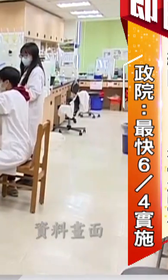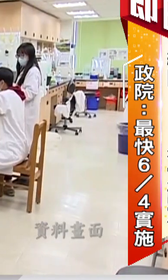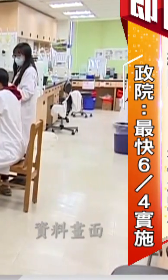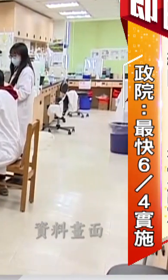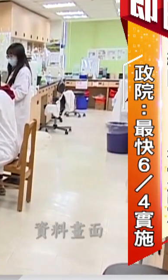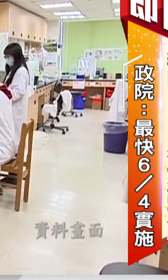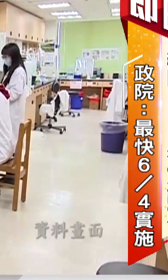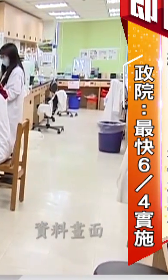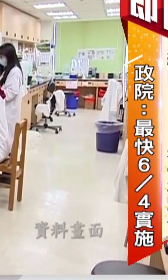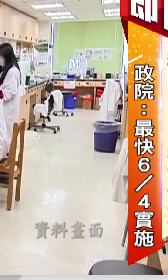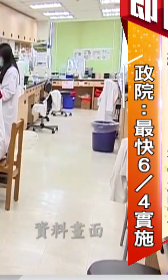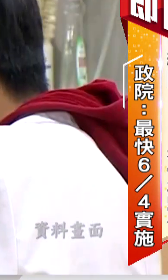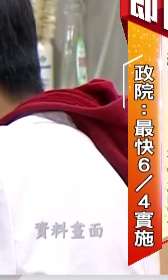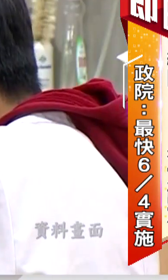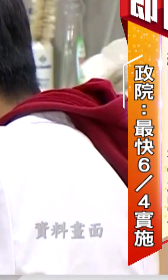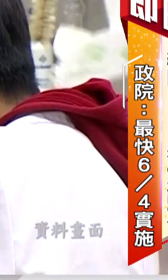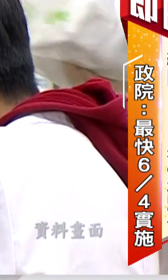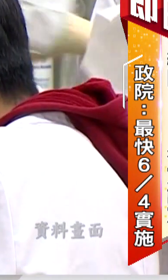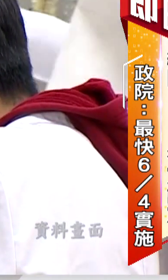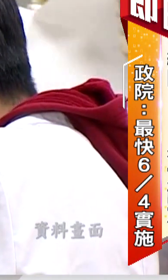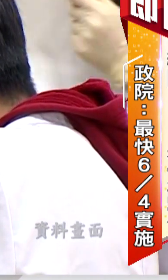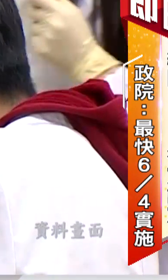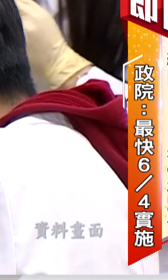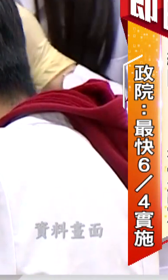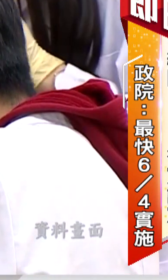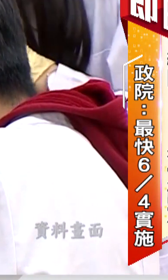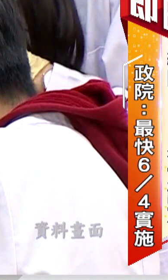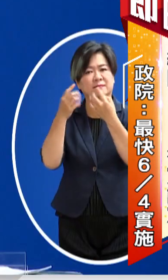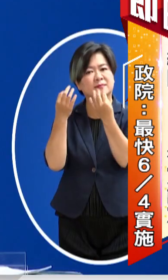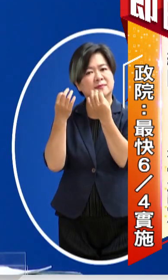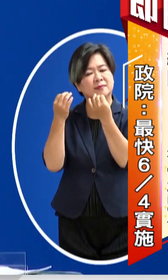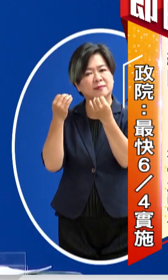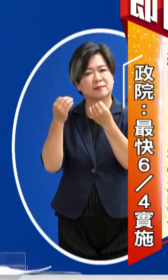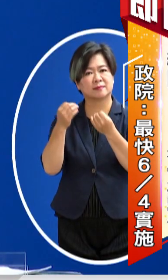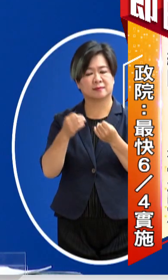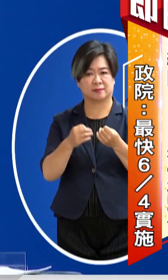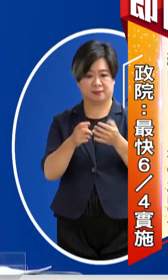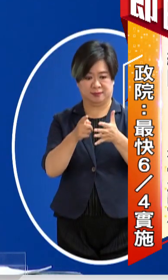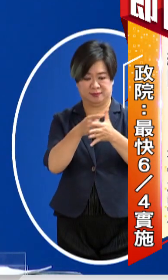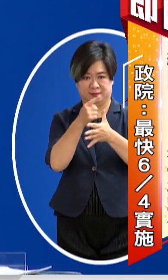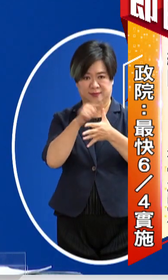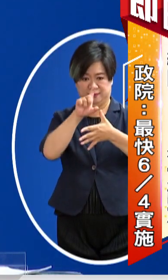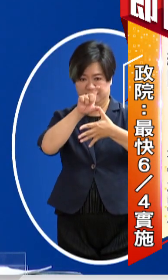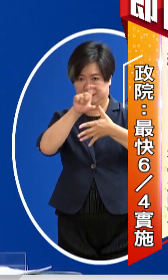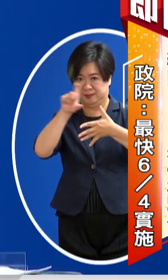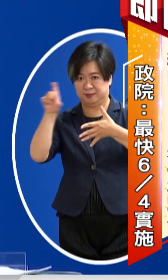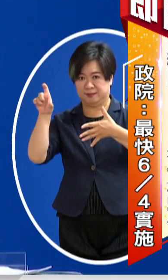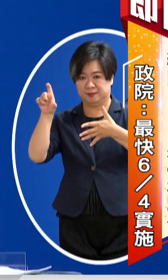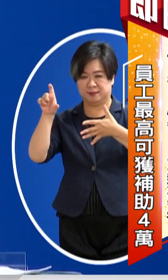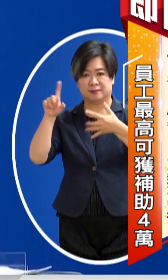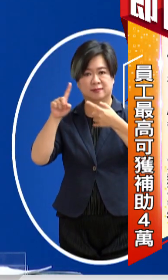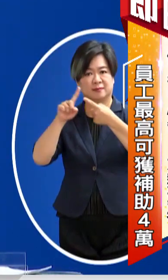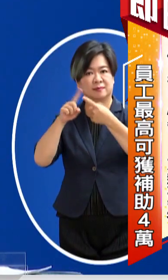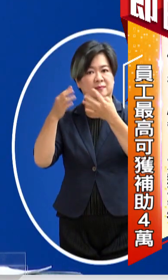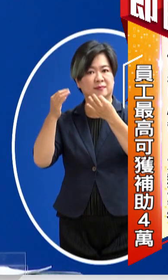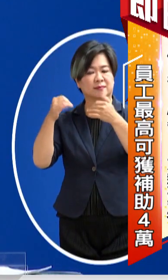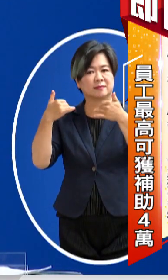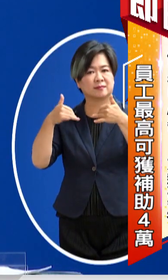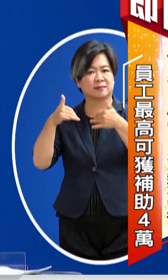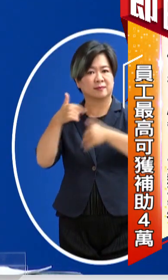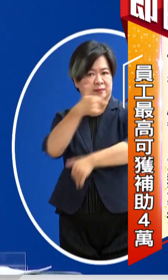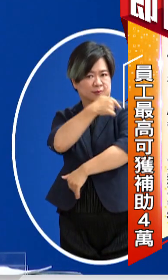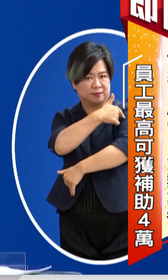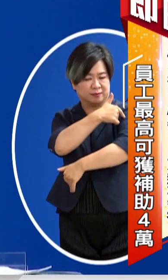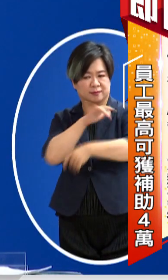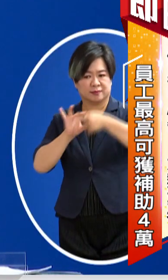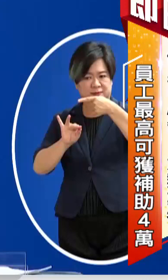让外界质疑这分配基准是怎么制定的。 第一类的这个人数里面啊，还没有接种的60%，